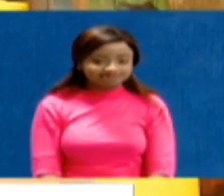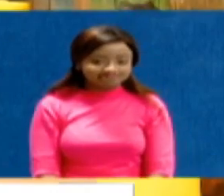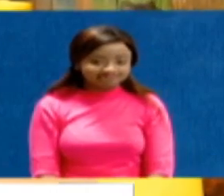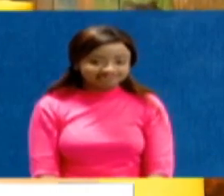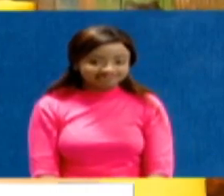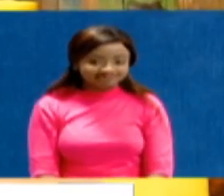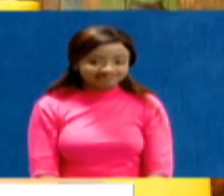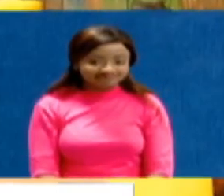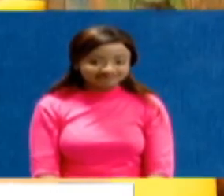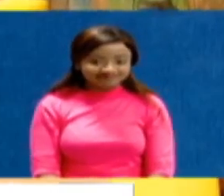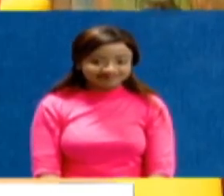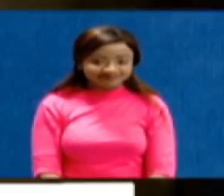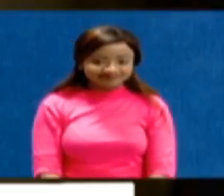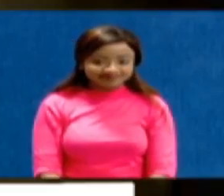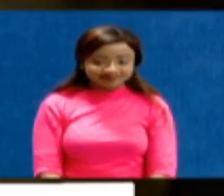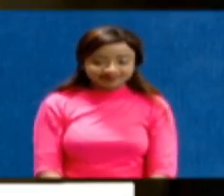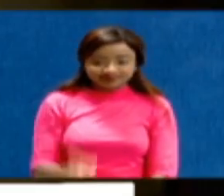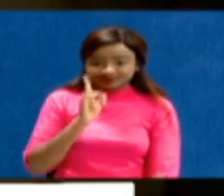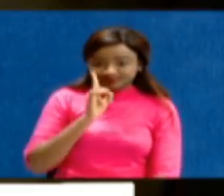Katika shoroba hizi ndogo,